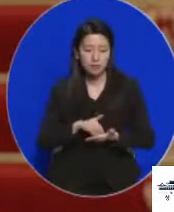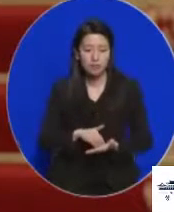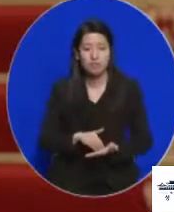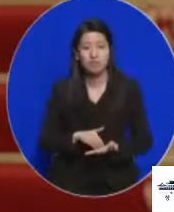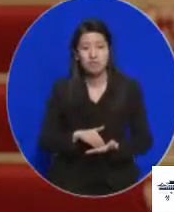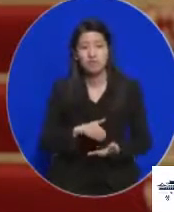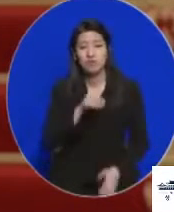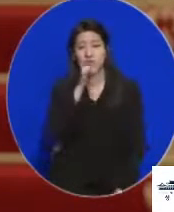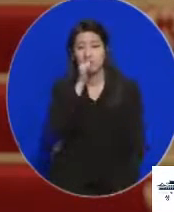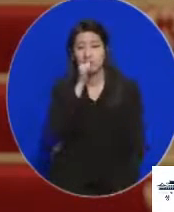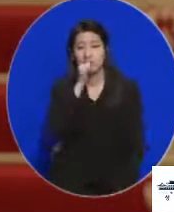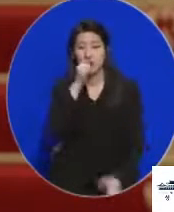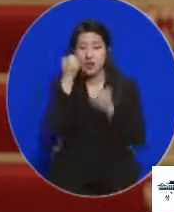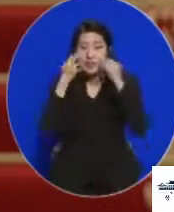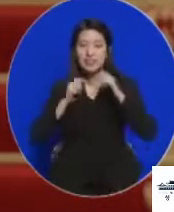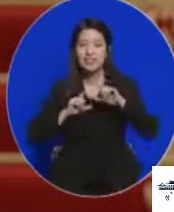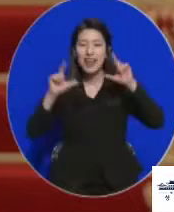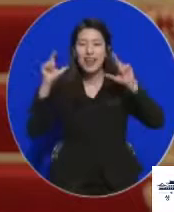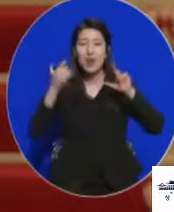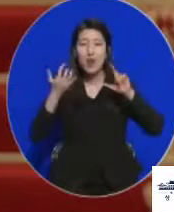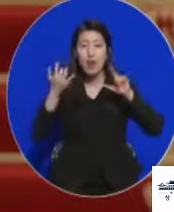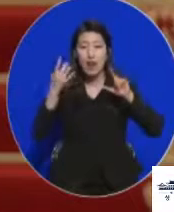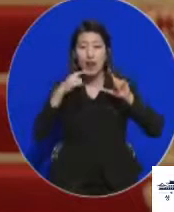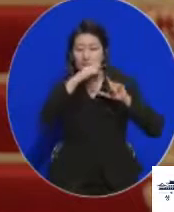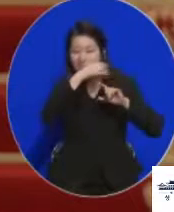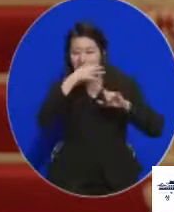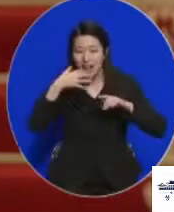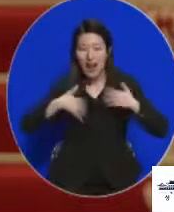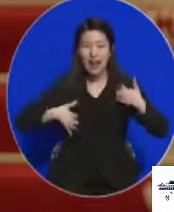새해가 새 같이 않다 는 말이 실감납니다